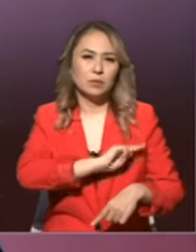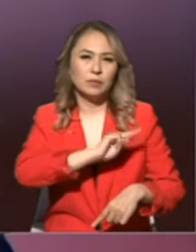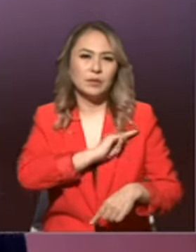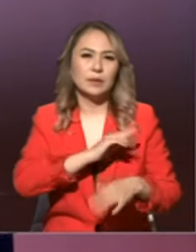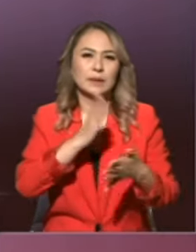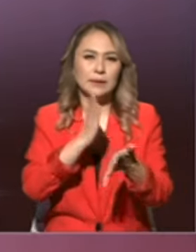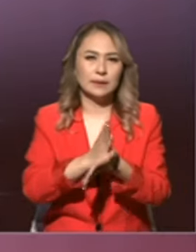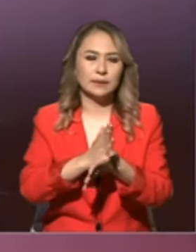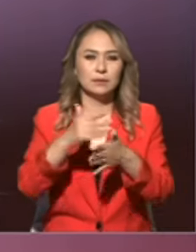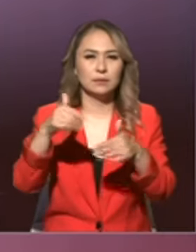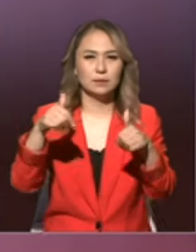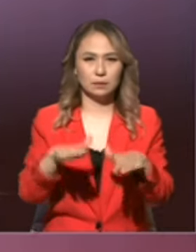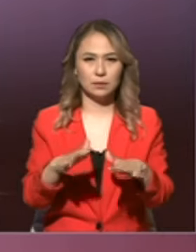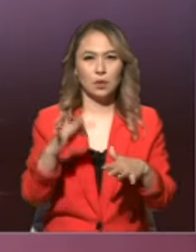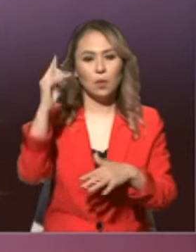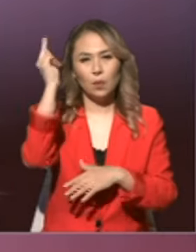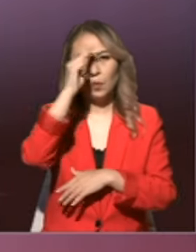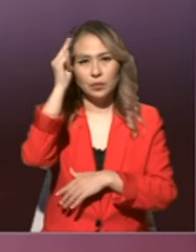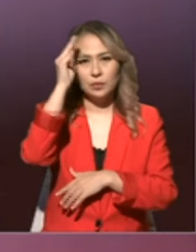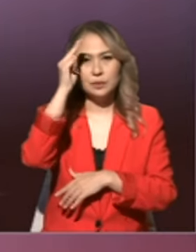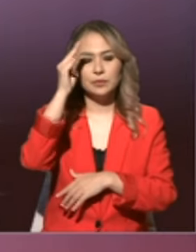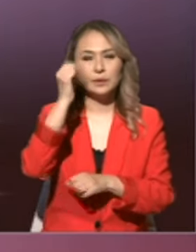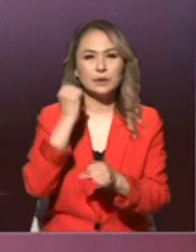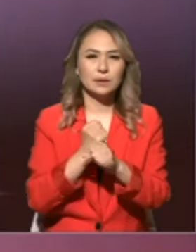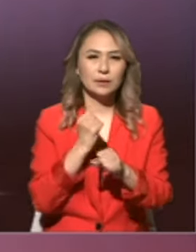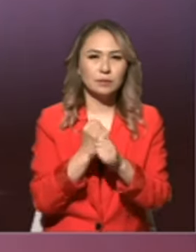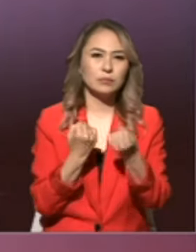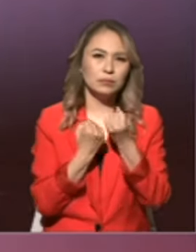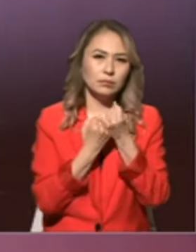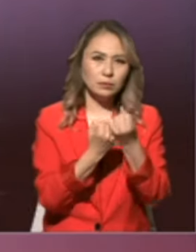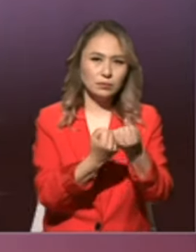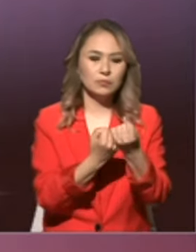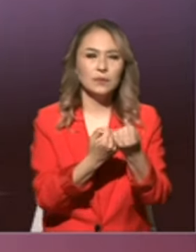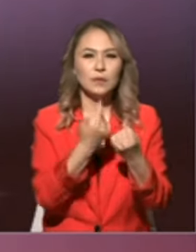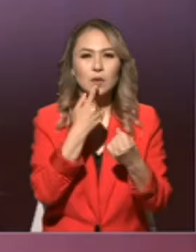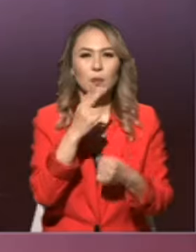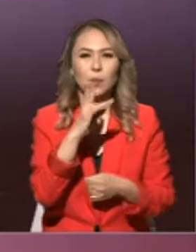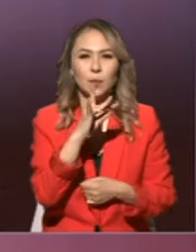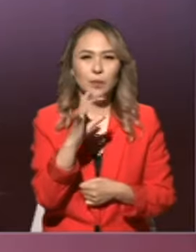шешілген, бірақ жәнегі бейімделуге жасалатын қолдау мен тілдік курс